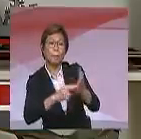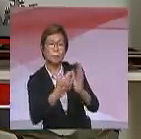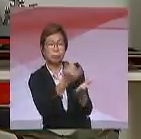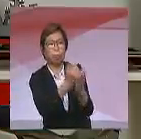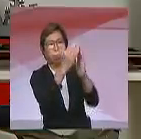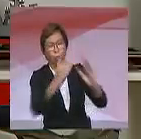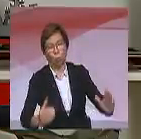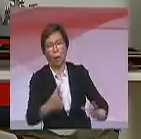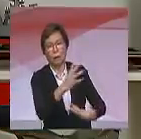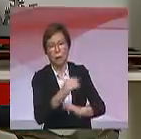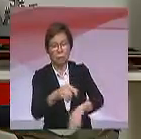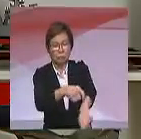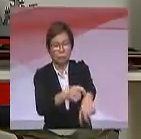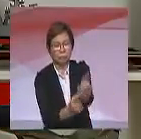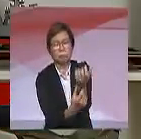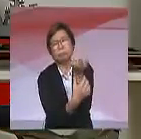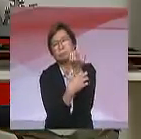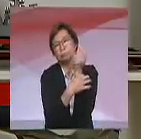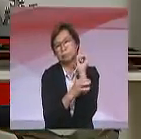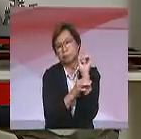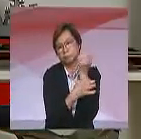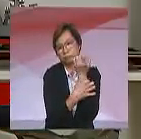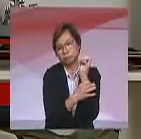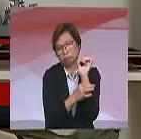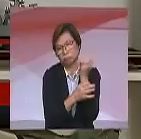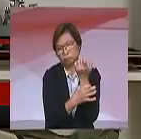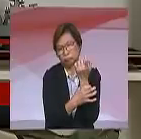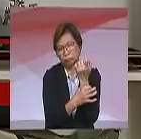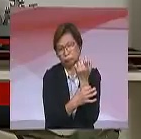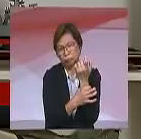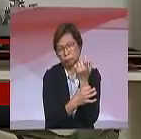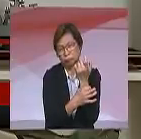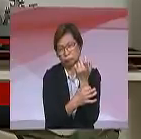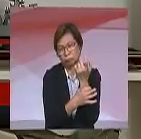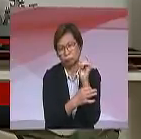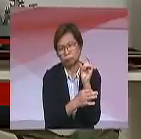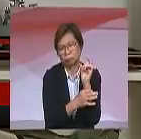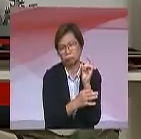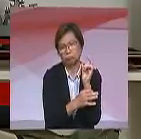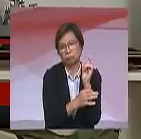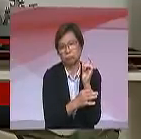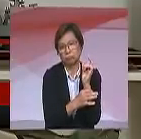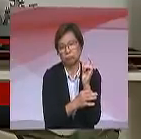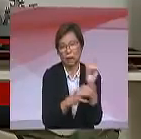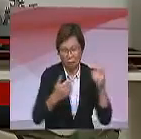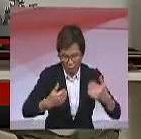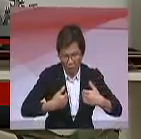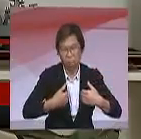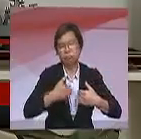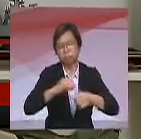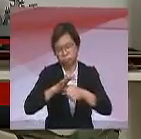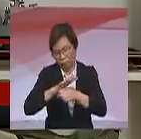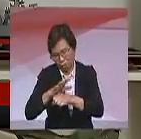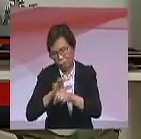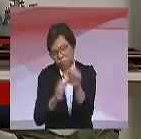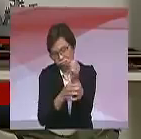dan memakai gelang pengawasan kepada konteks rapat yang dan juga mereka bergejala